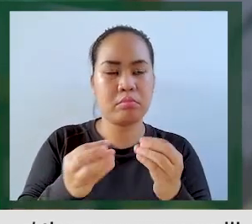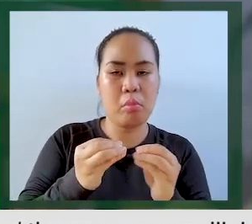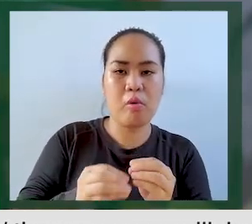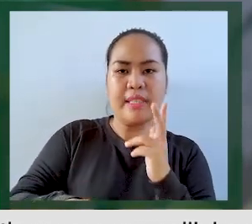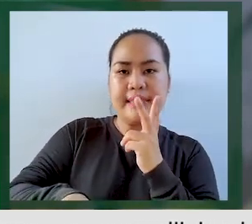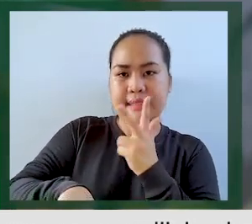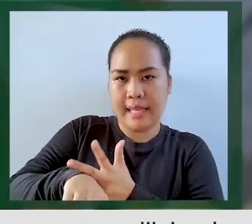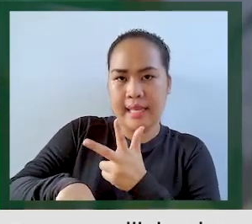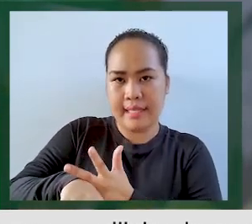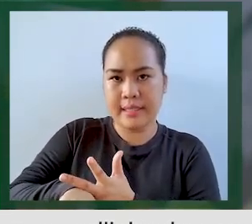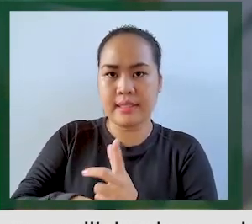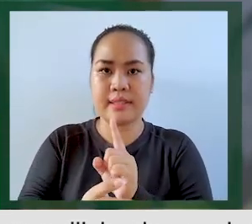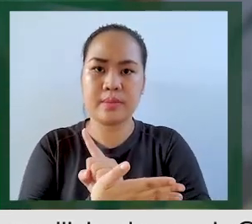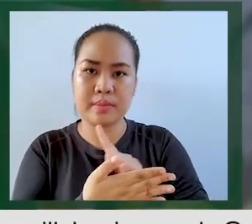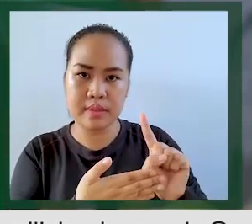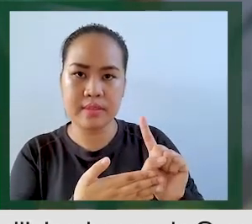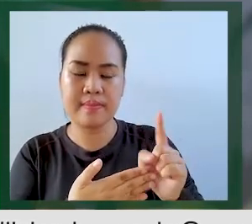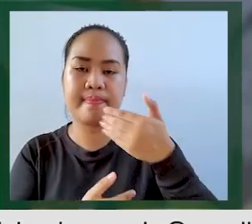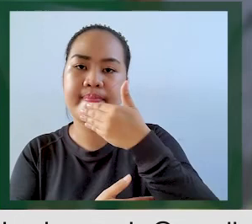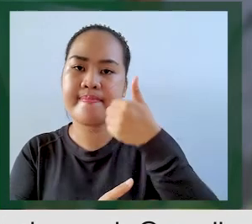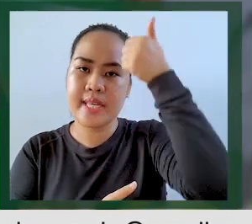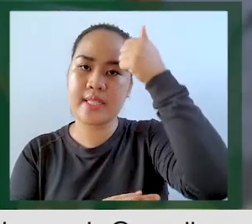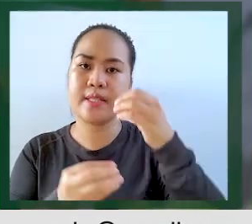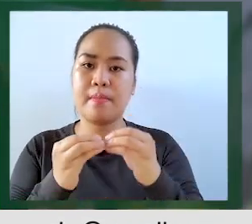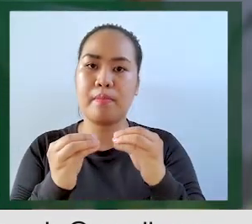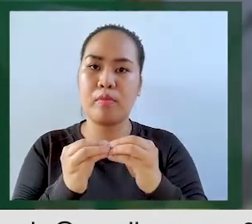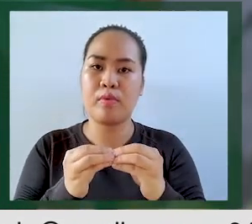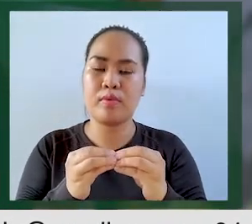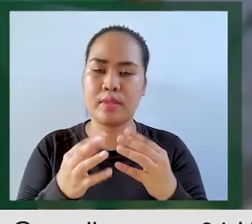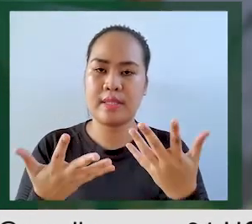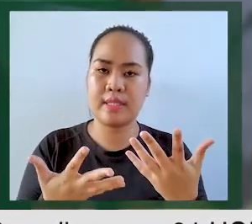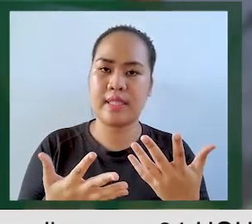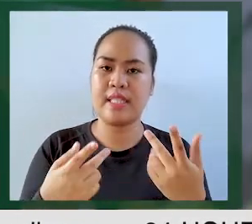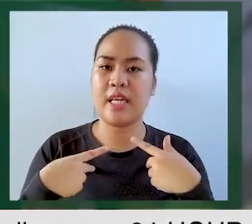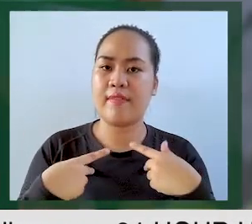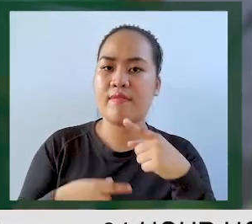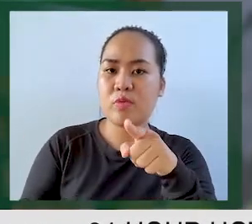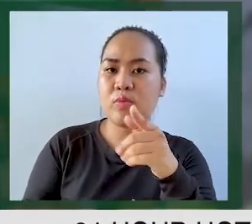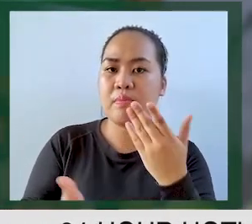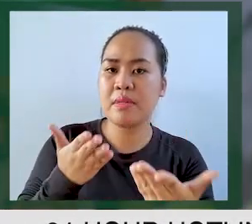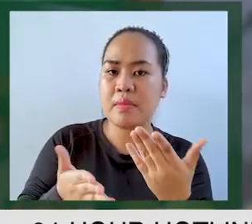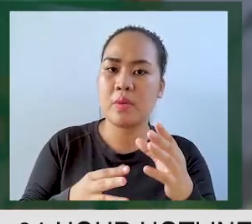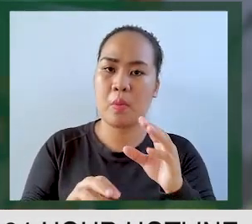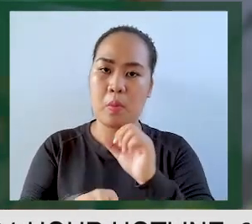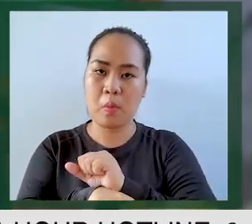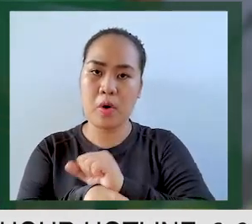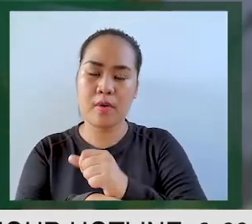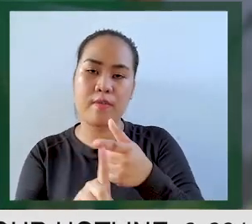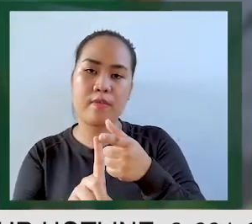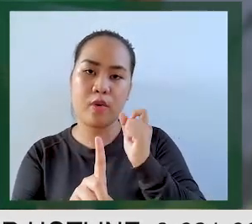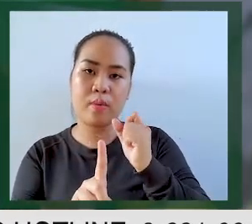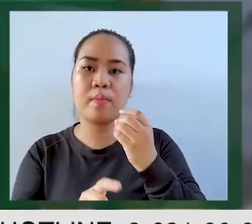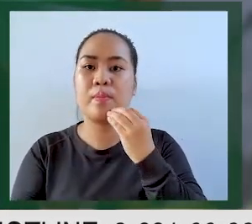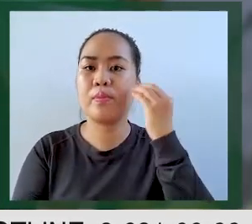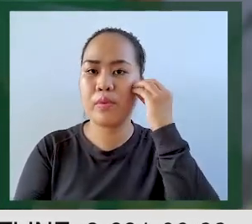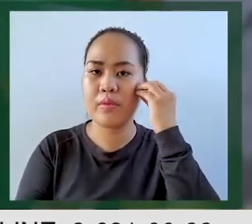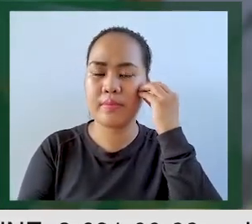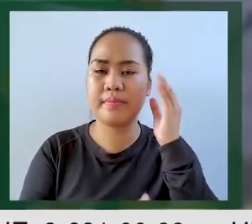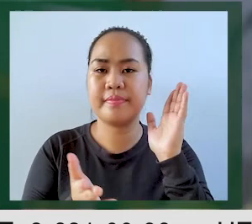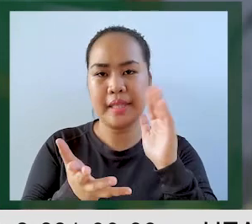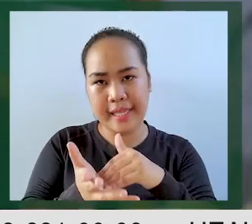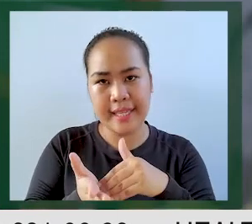inyong paglabas ng inyong bahay. Lalo-lalo na naman po kung kayo'y work from home naman din. So, again, sa aking